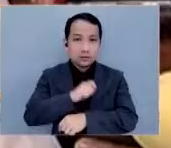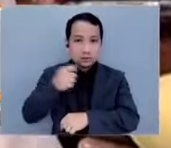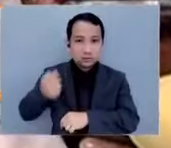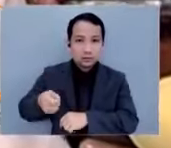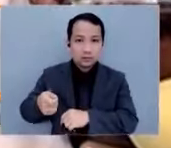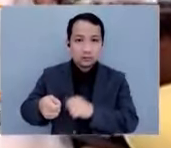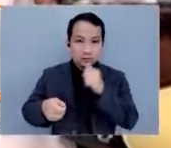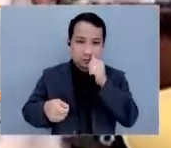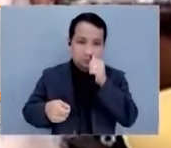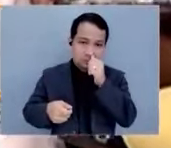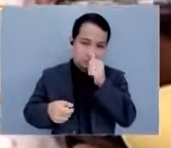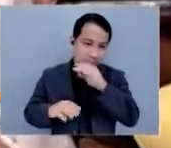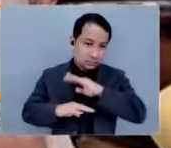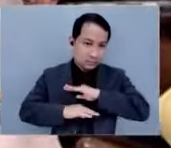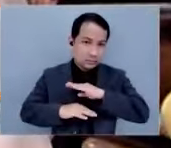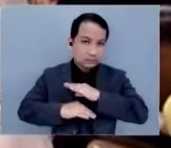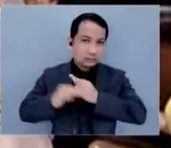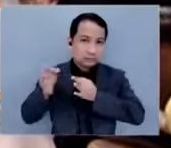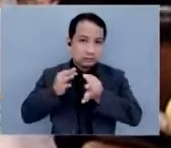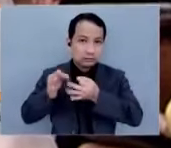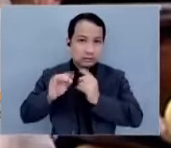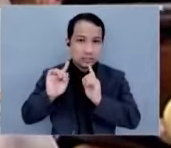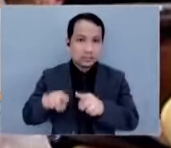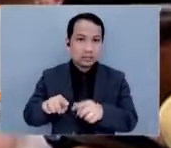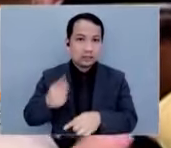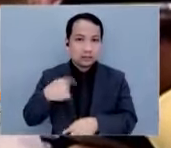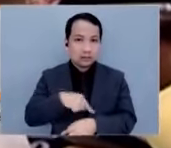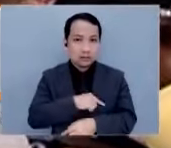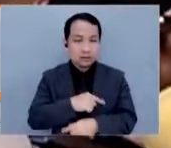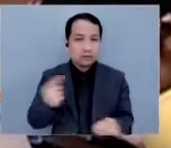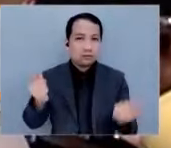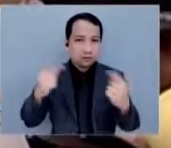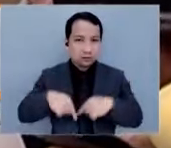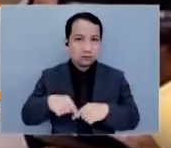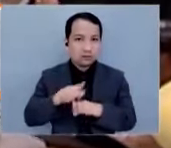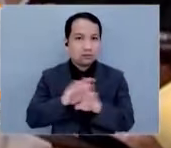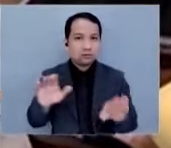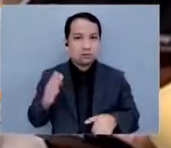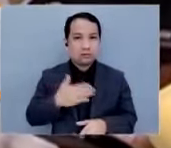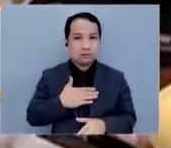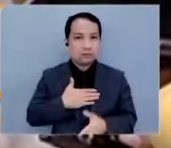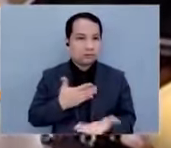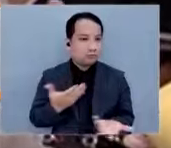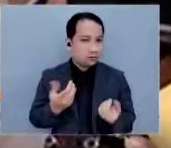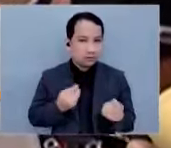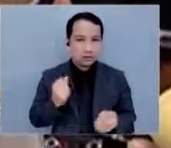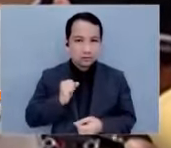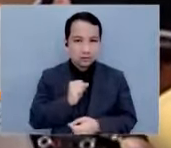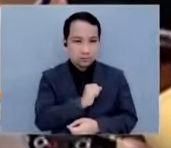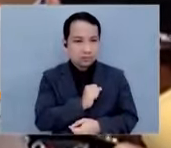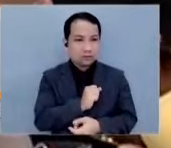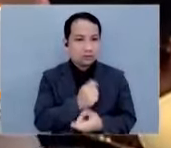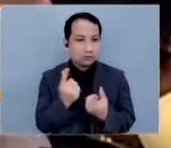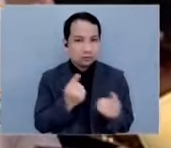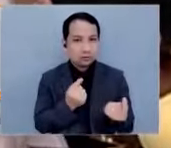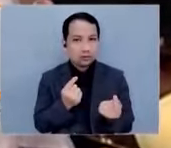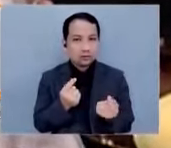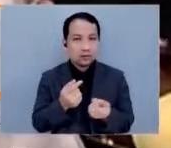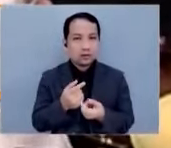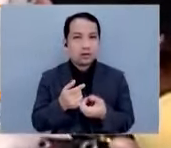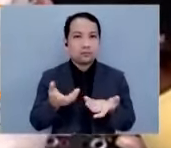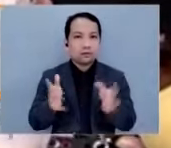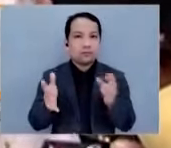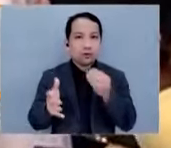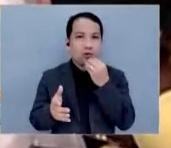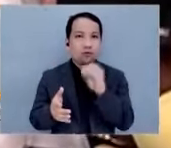satisfactory yung explanation, sagot, tayo talaga pumunta dito, then it is ministerial on the part of the Senate to release the issue or